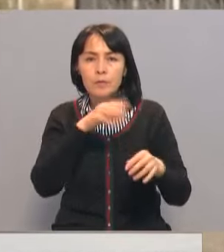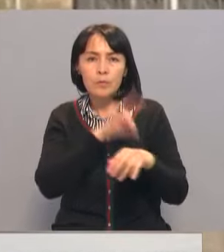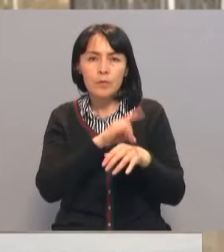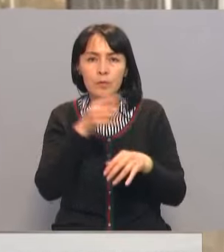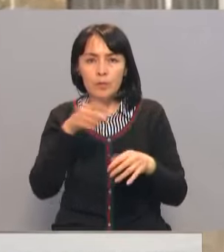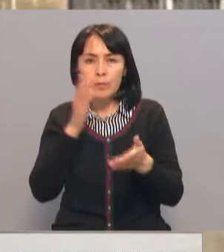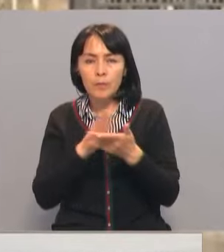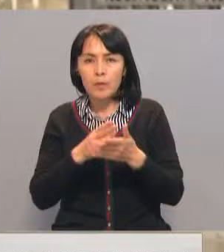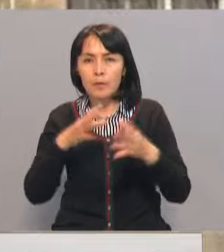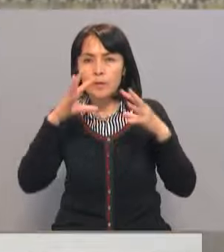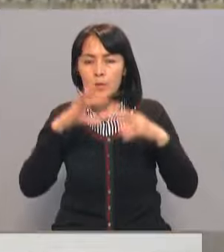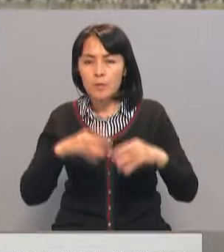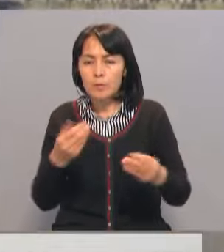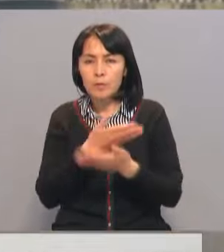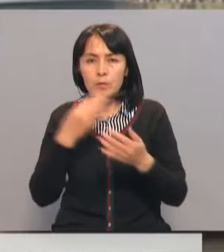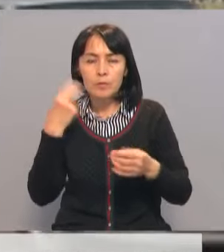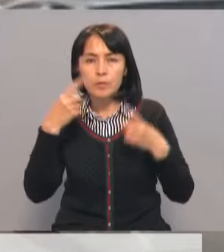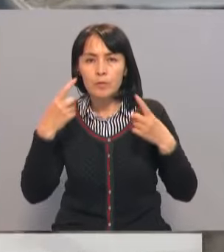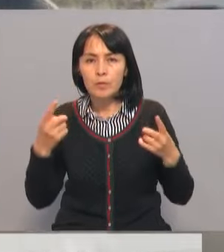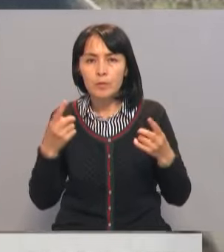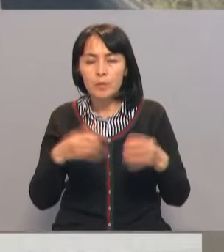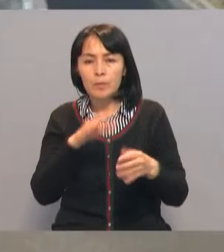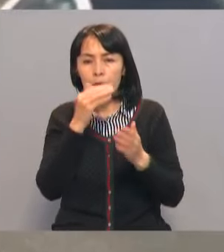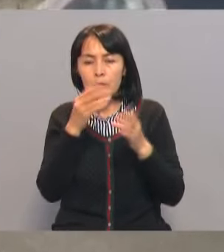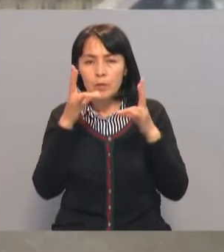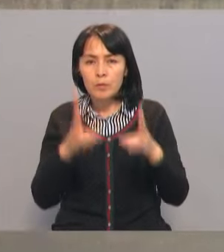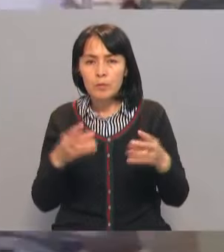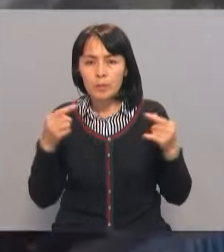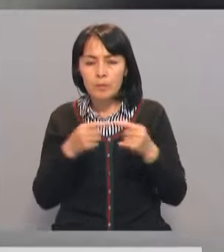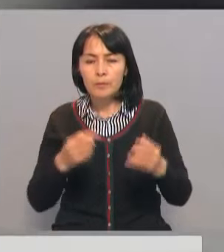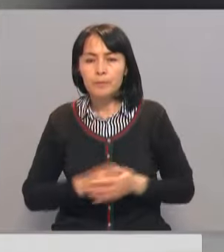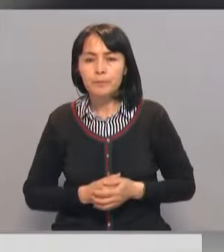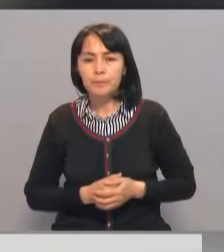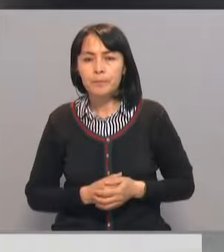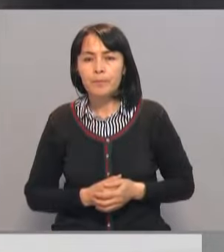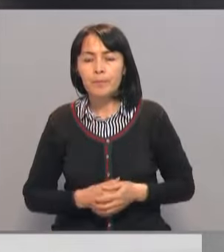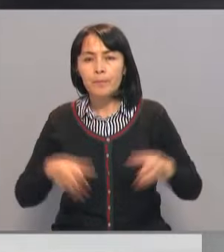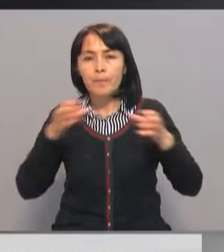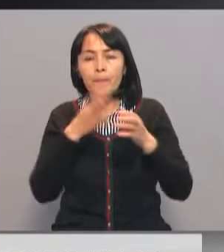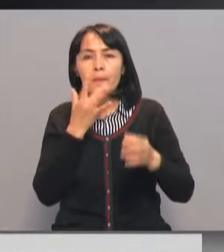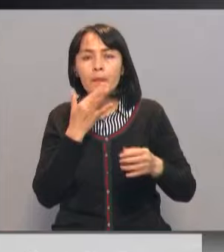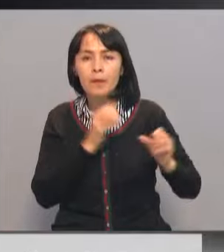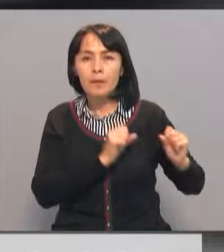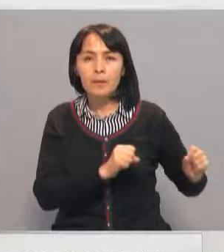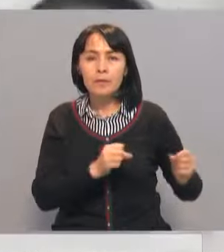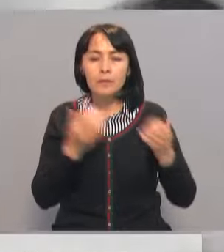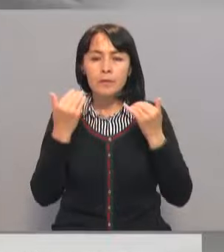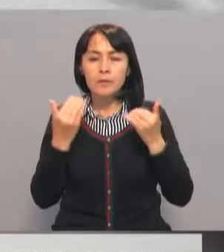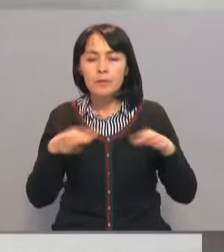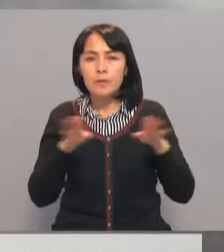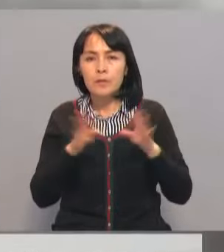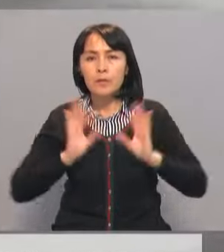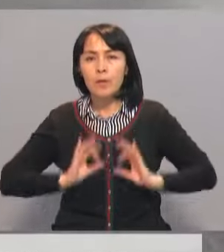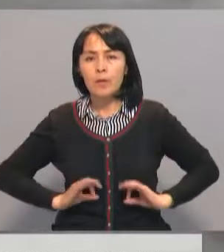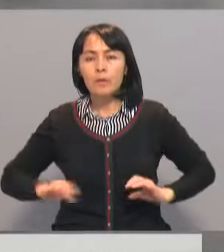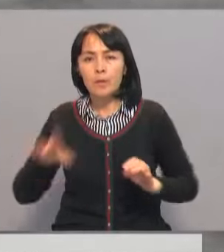номерами, непогашенными задолженностями и другими злостными нарушениями. Комитет национальной безопасности при содействии